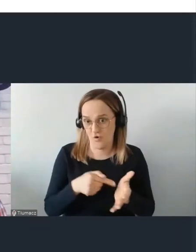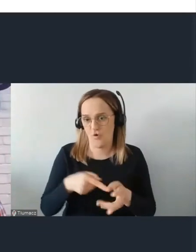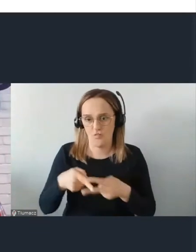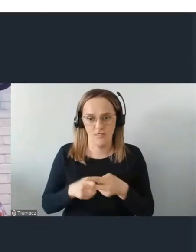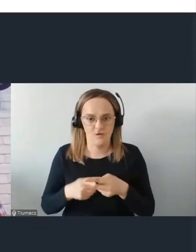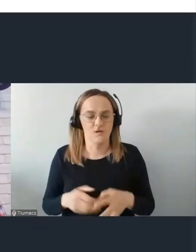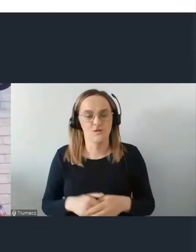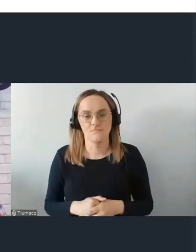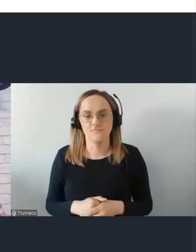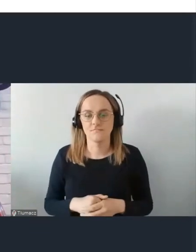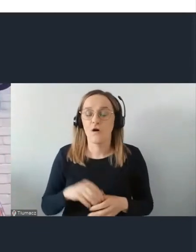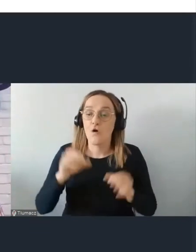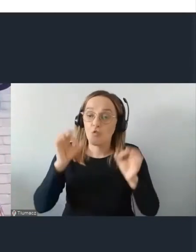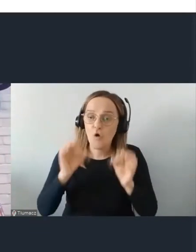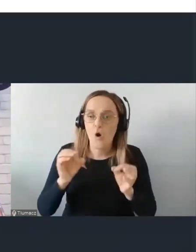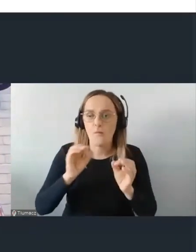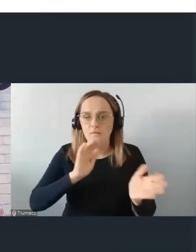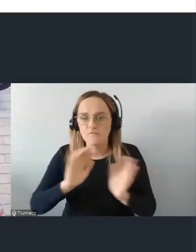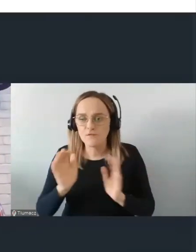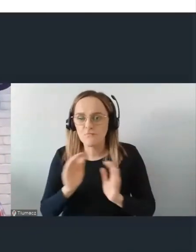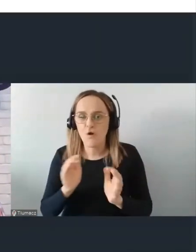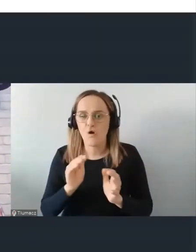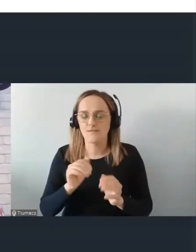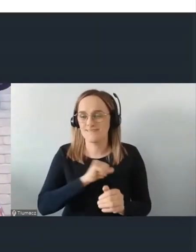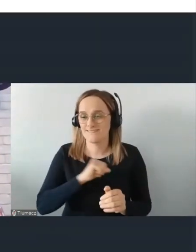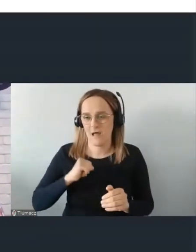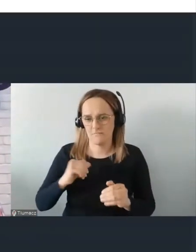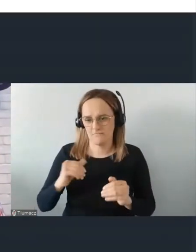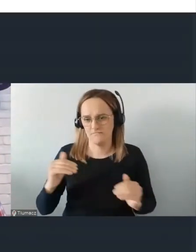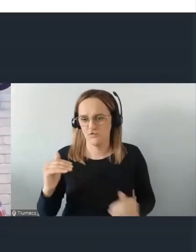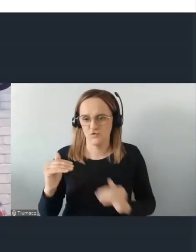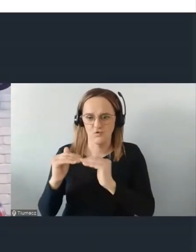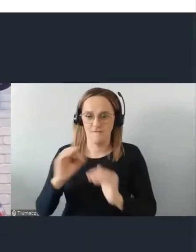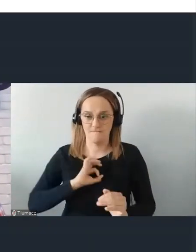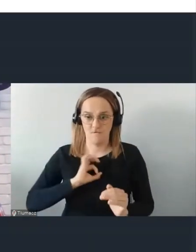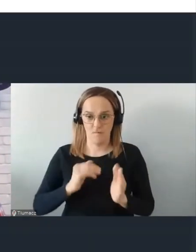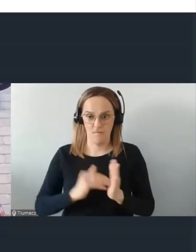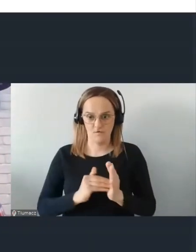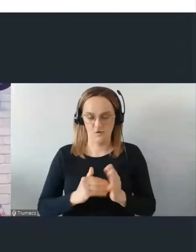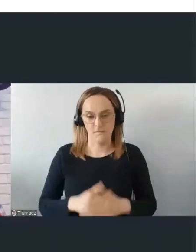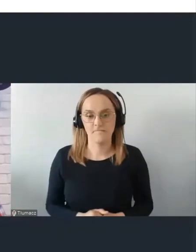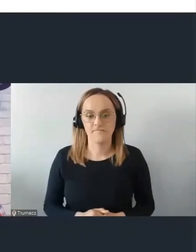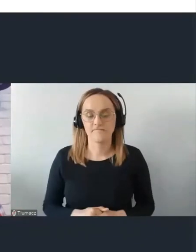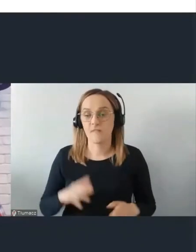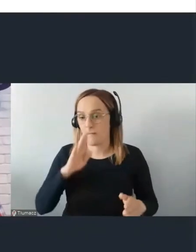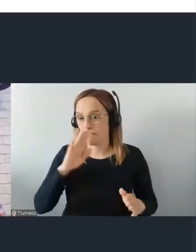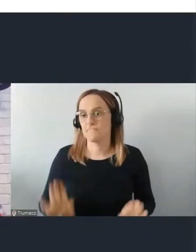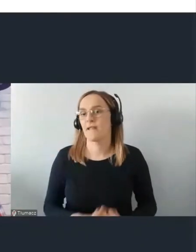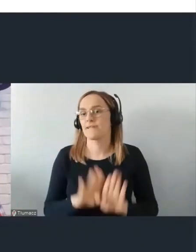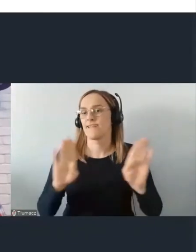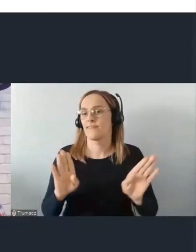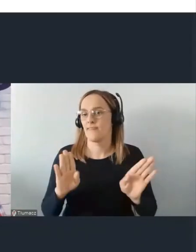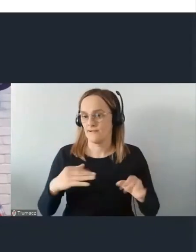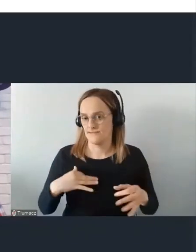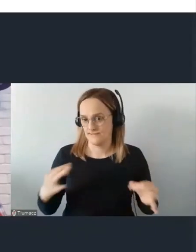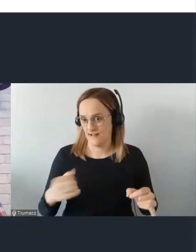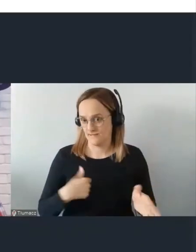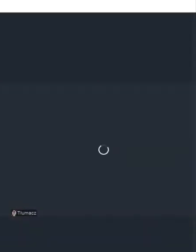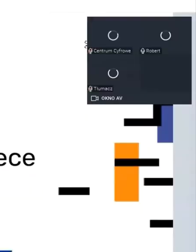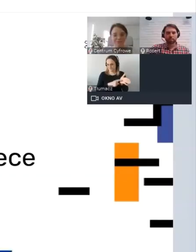można w odpowiedni sposób samemu dostosować do swoich potrzeb. No dobra, czyli tak, prezentacja by się nam przydała, to